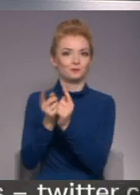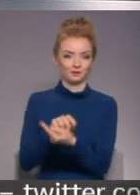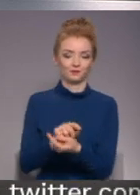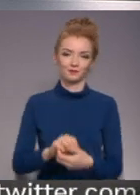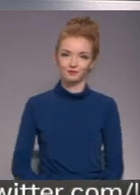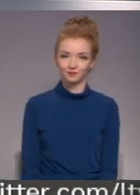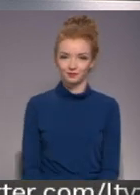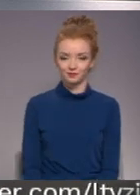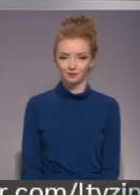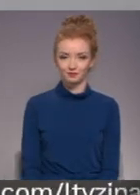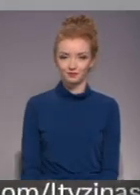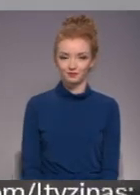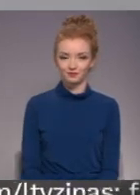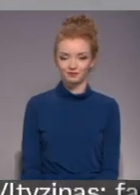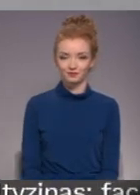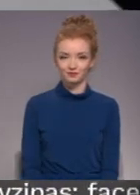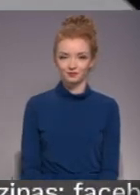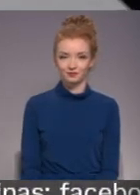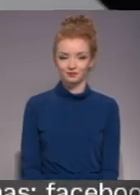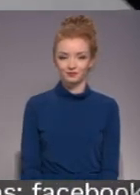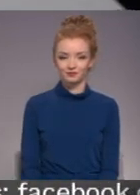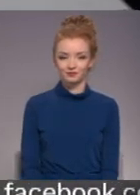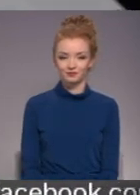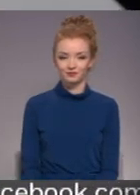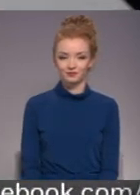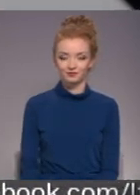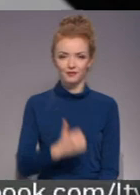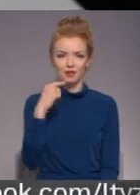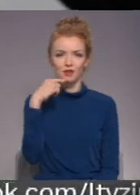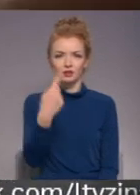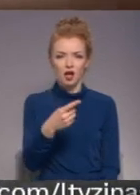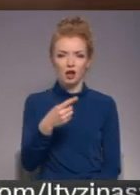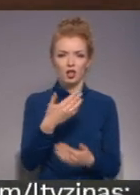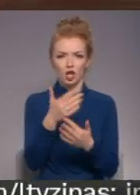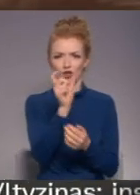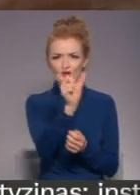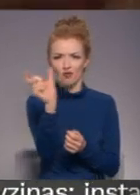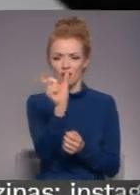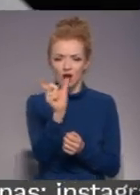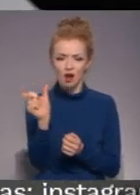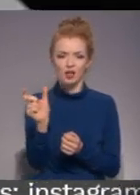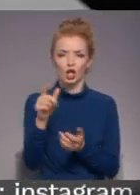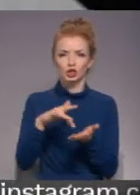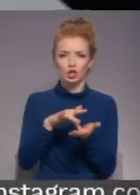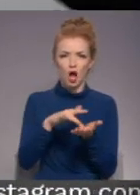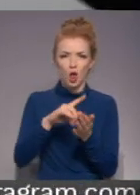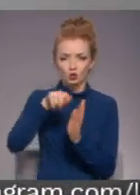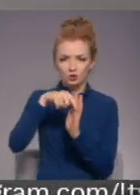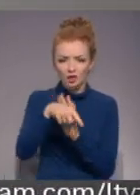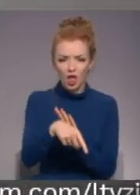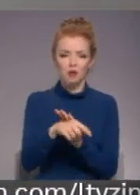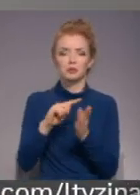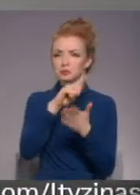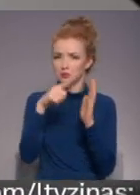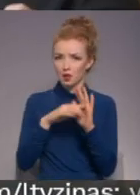televīzija. Tur ir čigānu kalns, un tur būs arī čigānu dzelme, un katru sauc, vai ne? Un dzīvo joprojām? Nav,